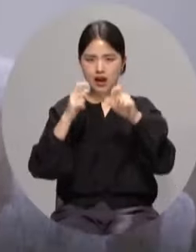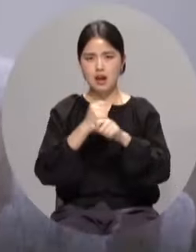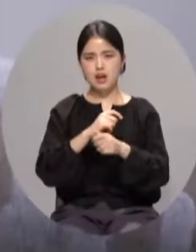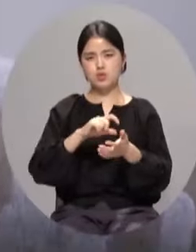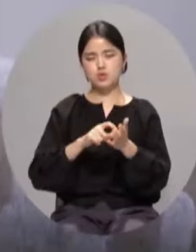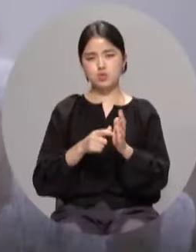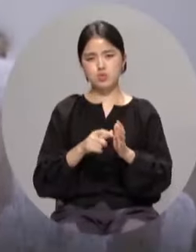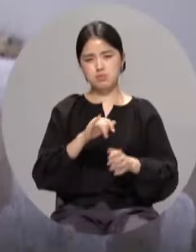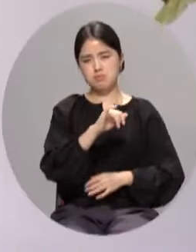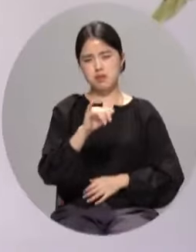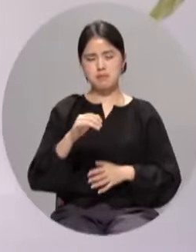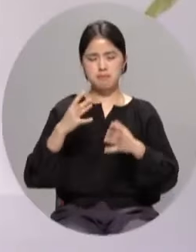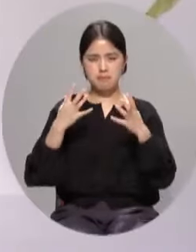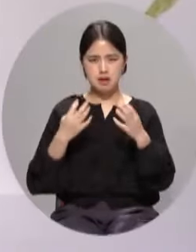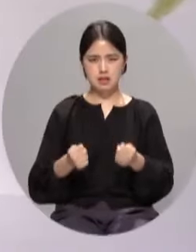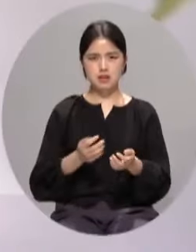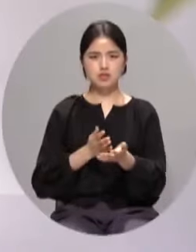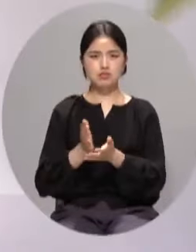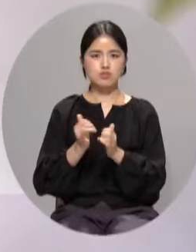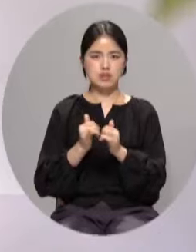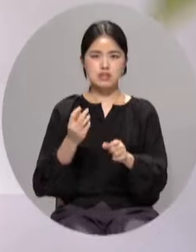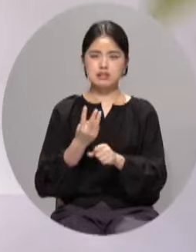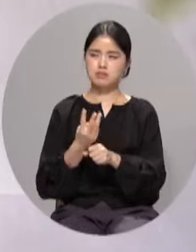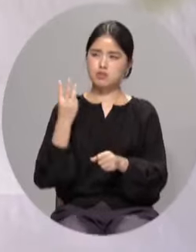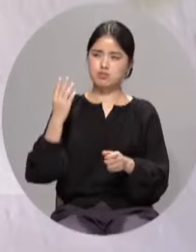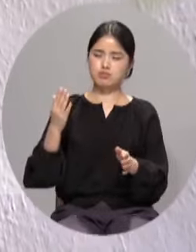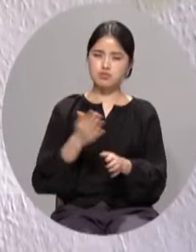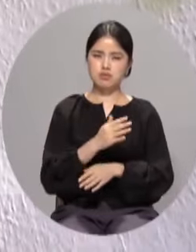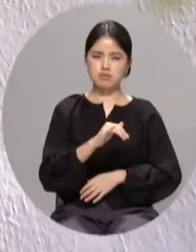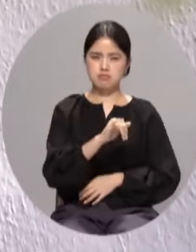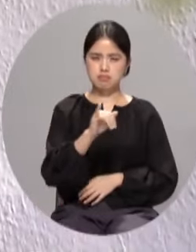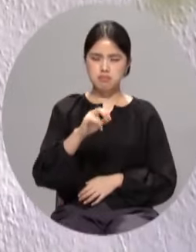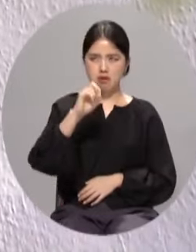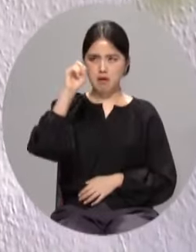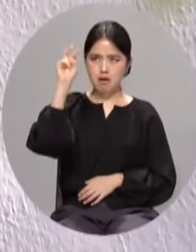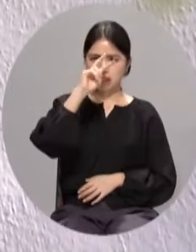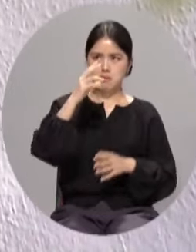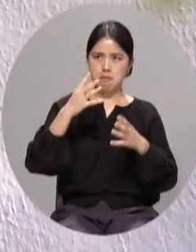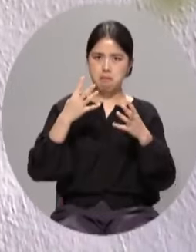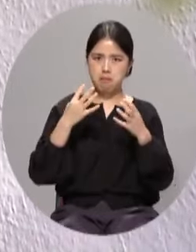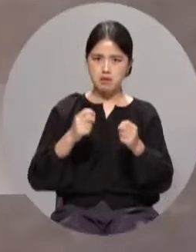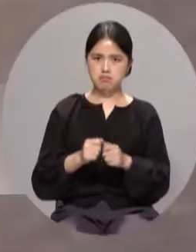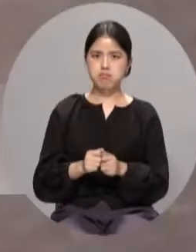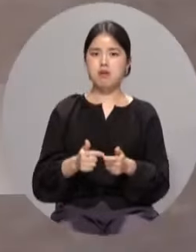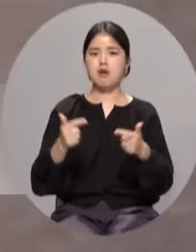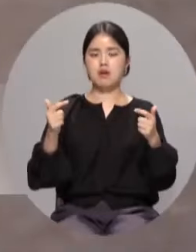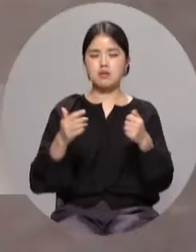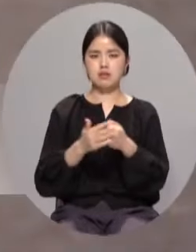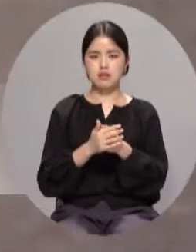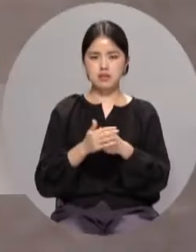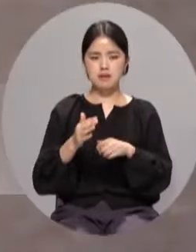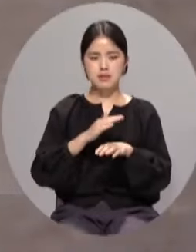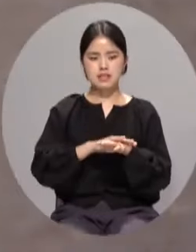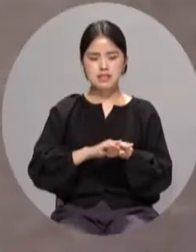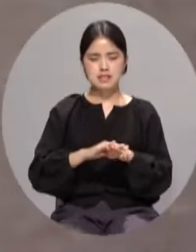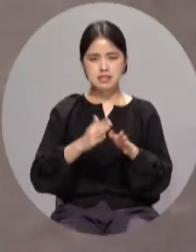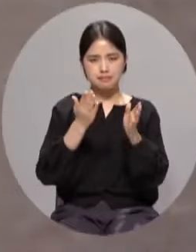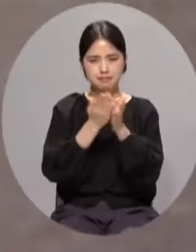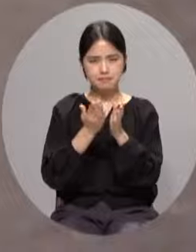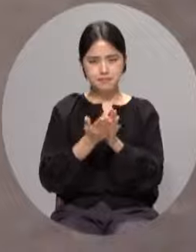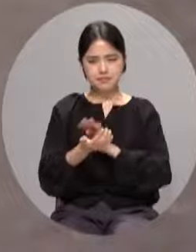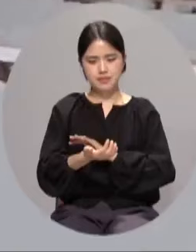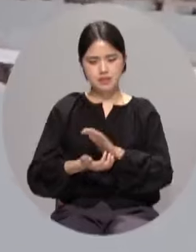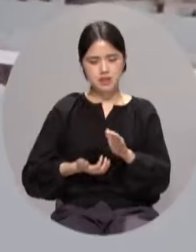창궐했습니다. 전문가들은 3년 전쯤부터 유충이 돌발적으로 많이 발생하고 있다며 적기에 방제하는 것이